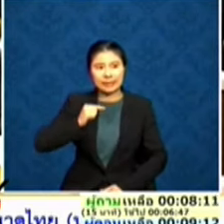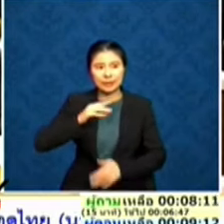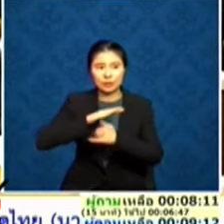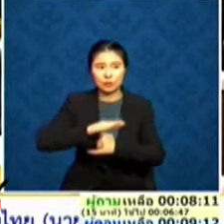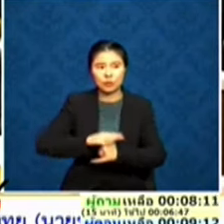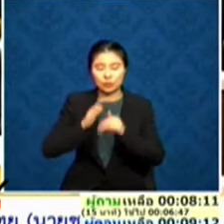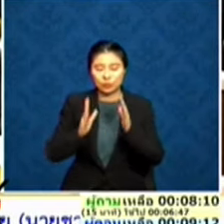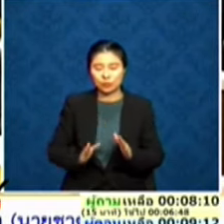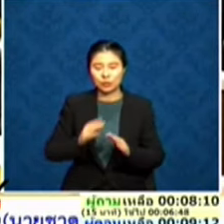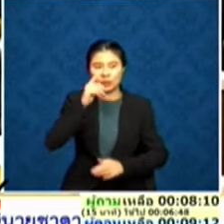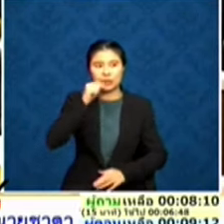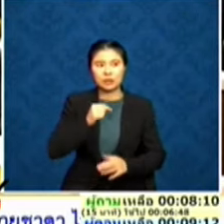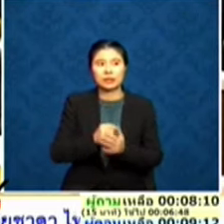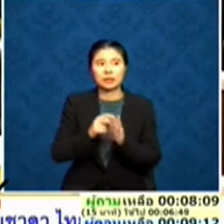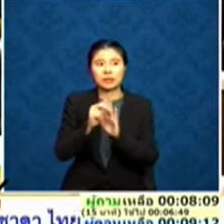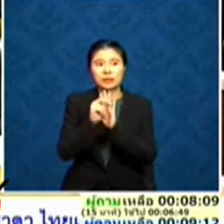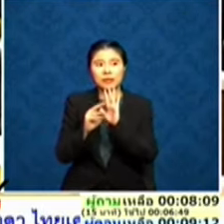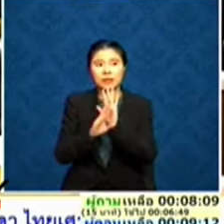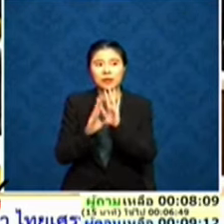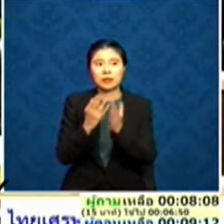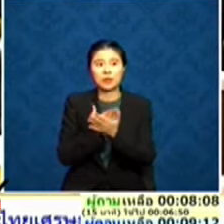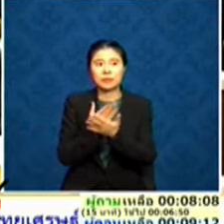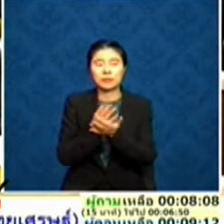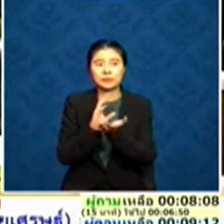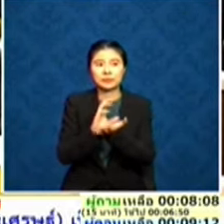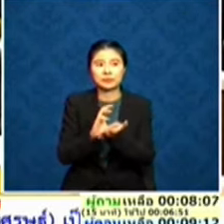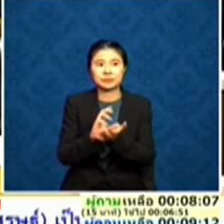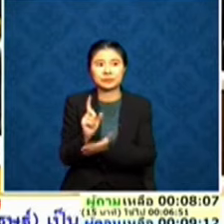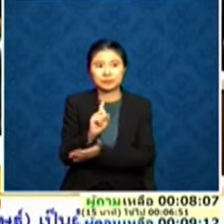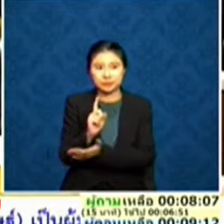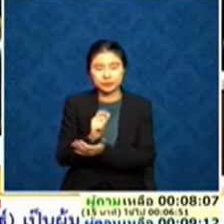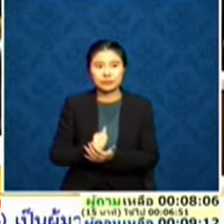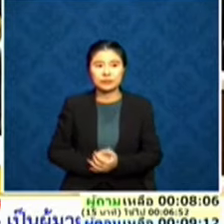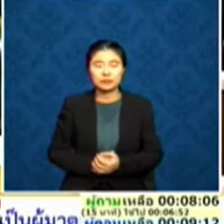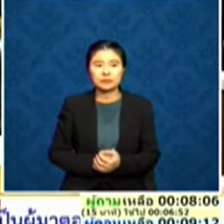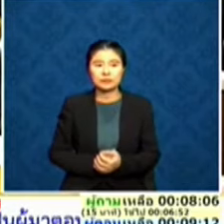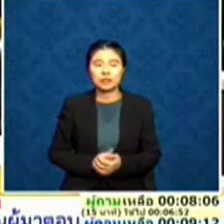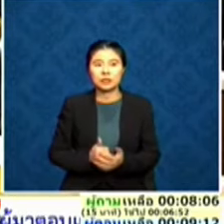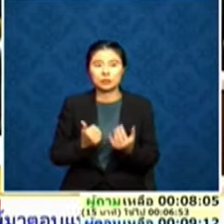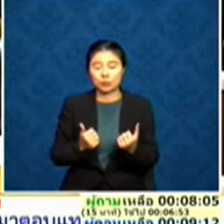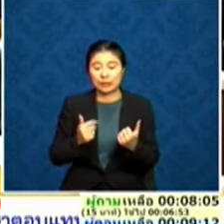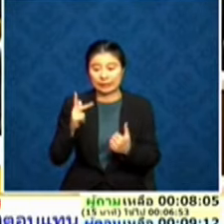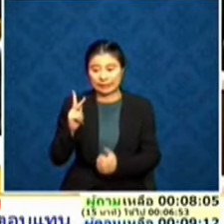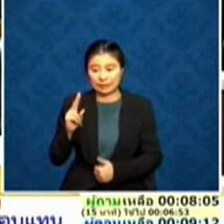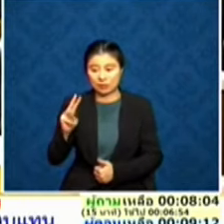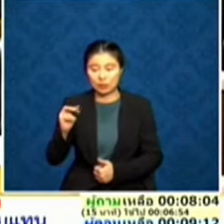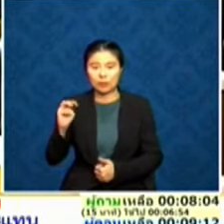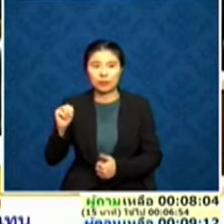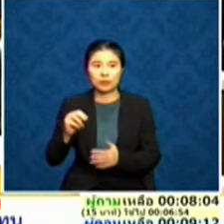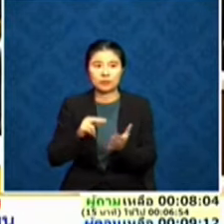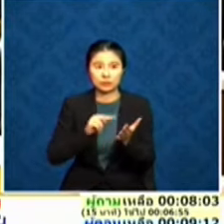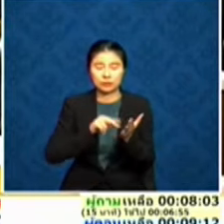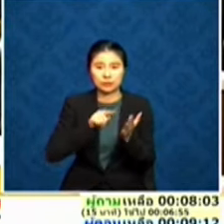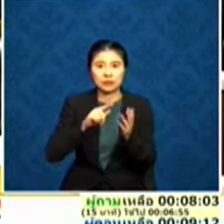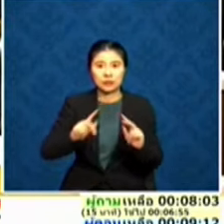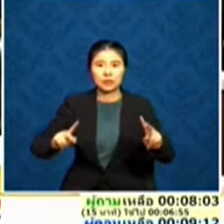ำลังศึกษากันอยู่ไม่ทราบว่าท่านเข้าใจสิ่งที่ผมตอบไหมเพราะผมเองก็ไม่เข้าใจตัวเองเหมือนกัน เนี่ยนะคร ับวลีนี้แห